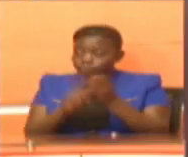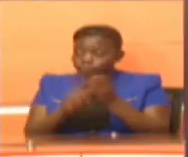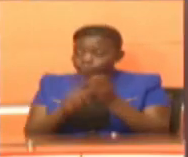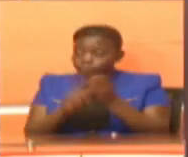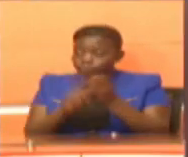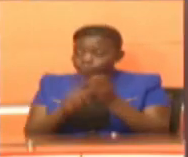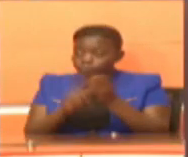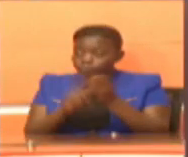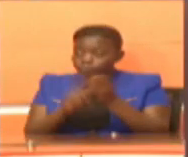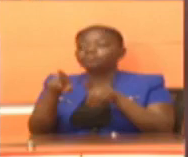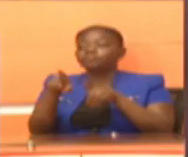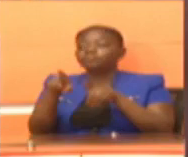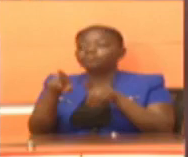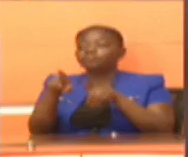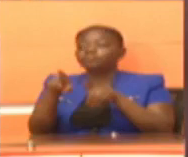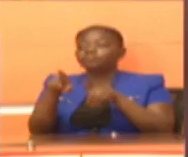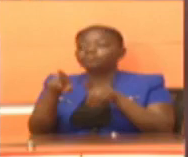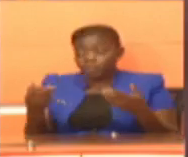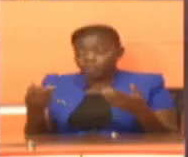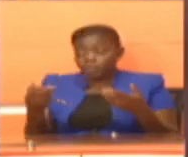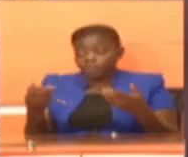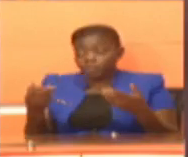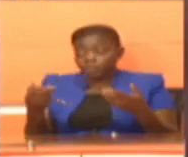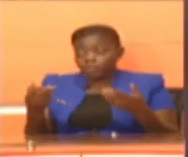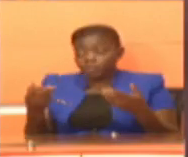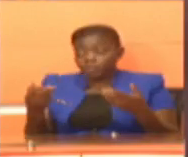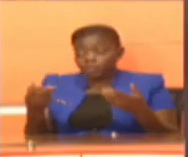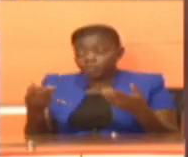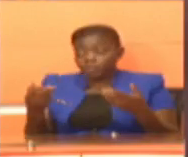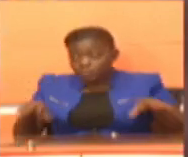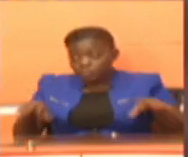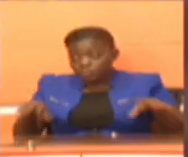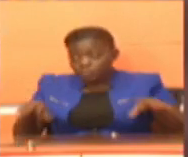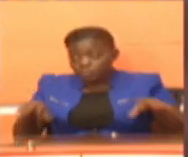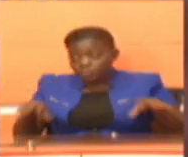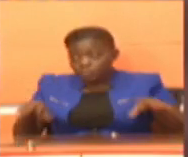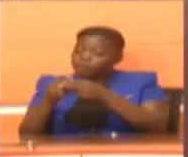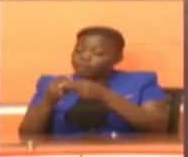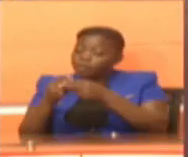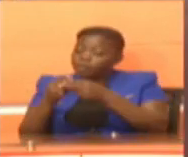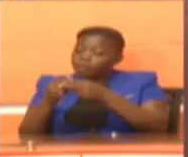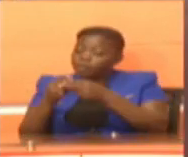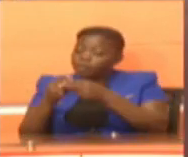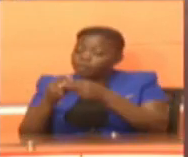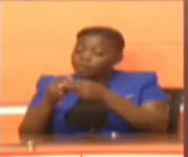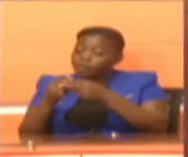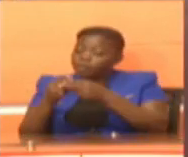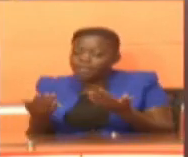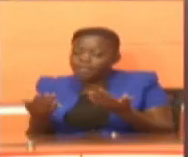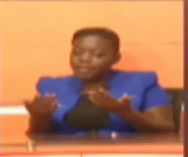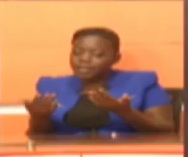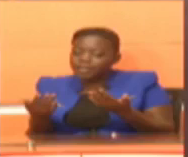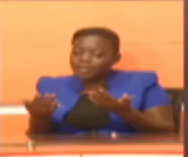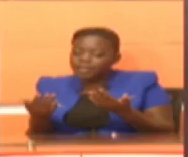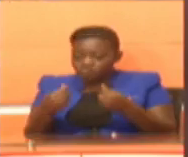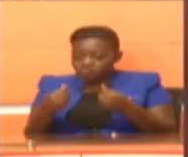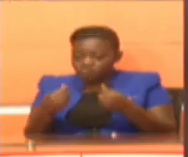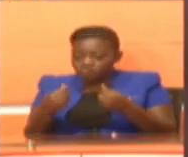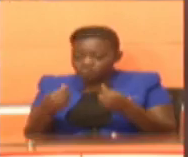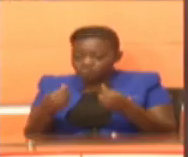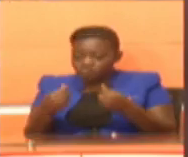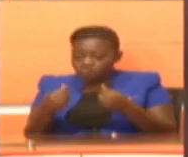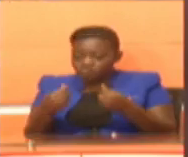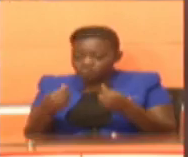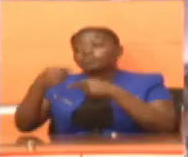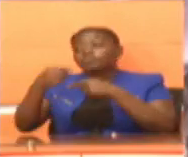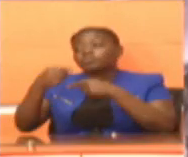dairekita nannyini katale nono abamubanja basooke badde ebbali besoti nga ffe bwe tugenda emirimu gyaffe muki